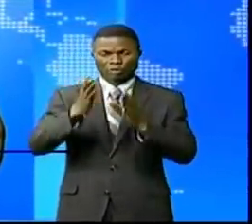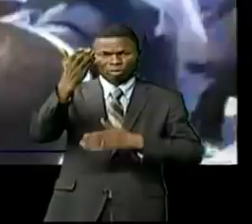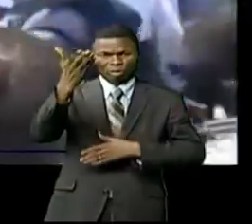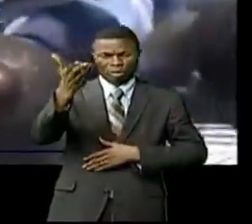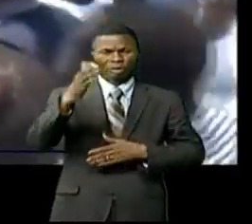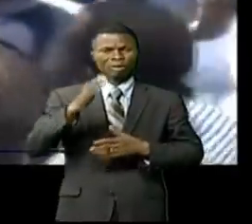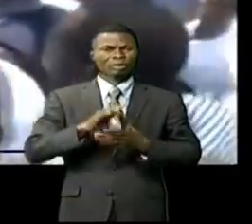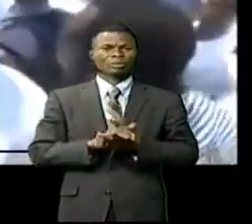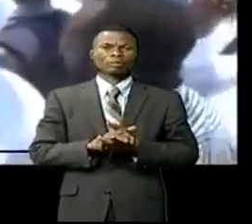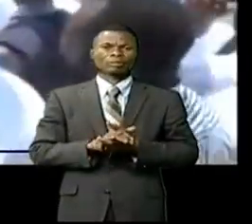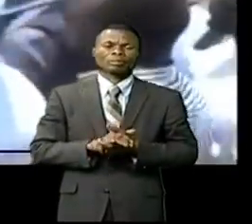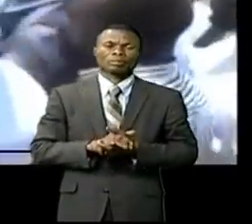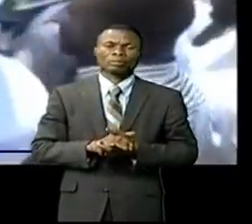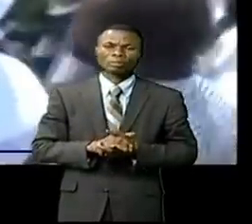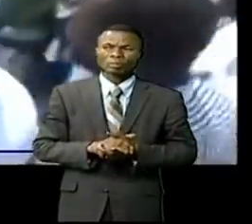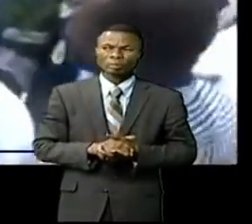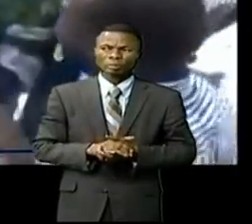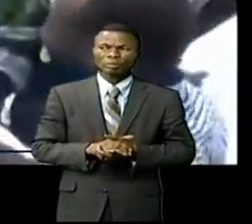reportage.